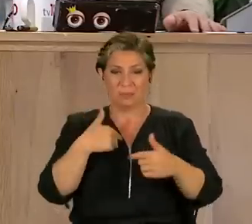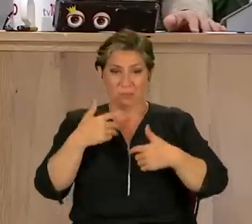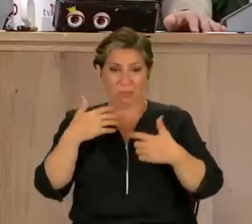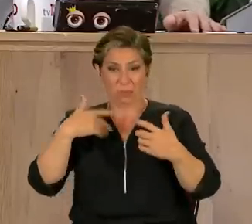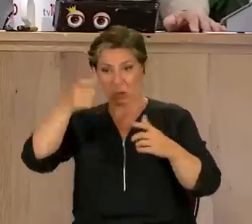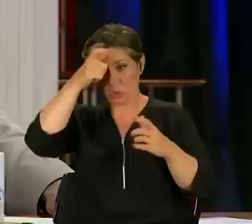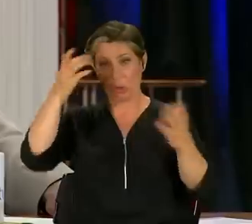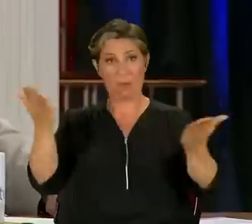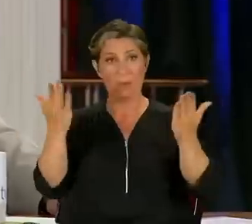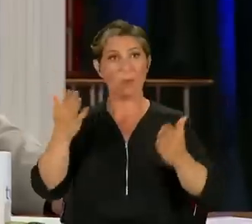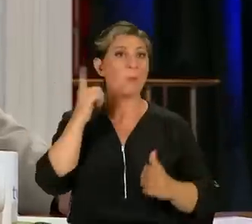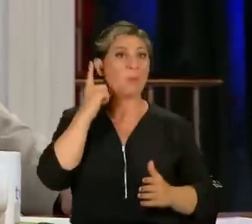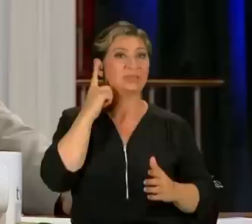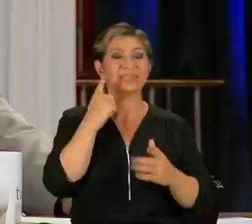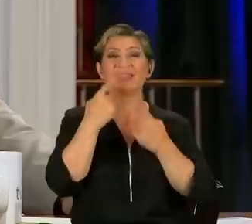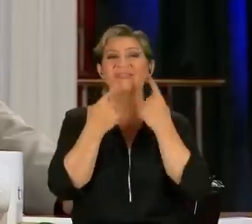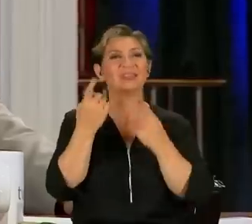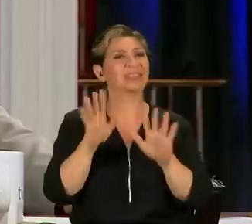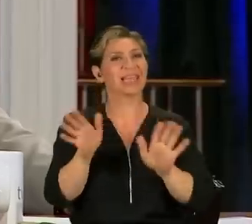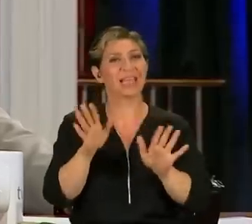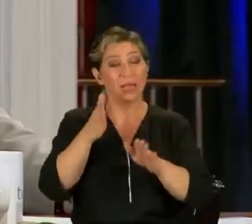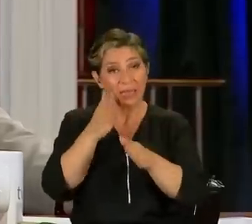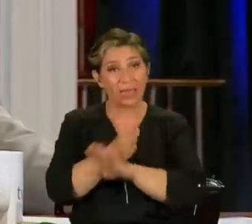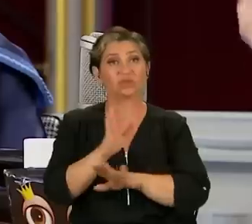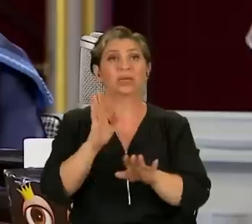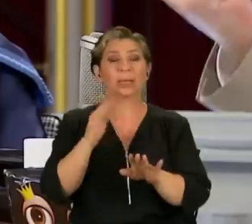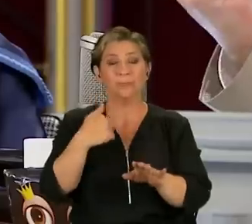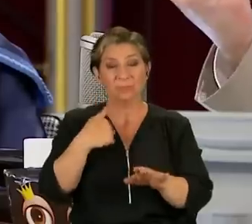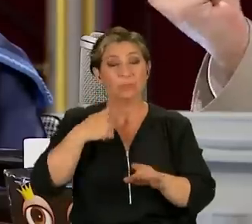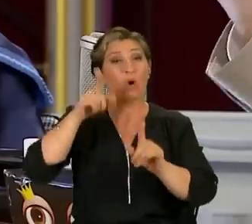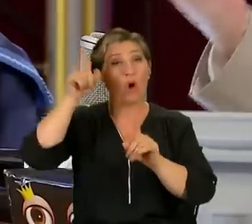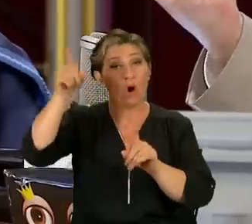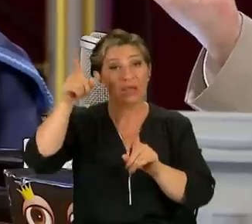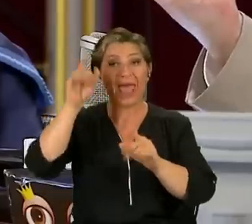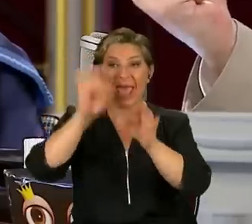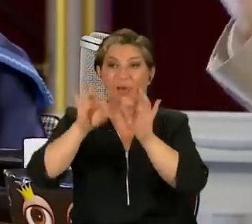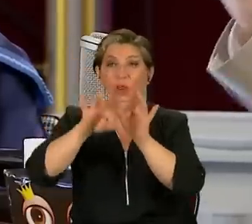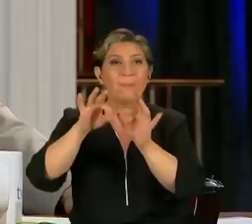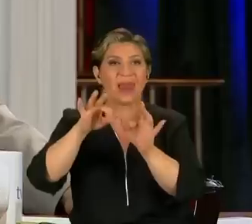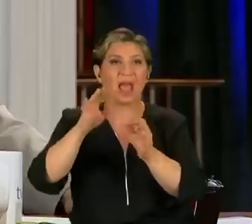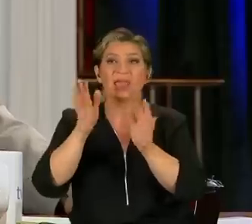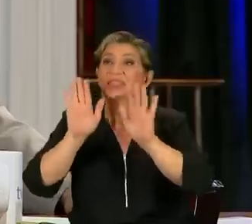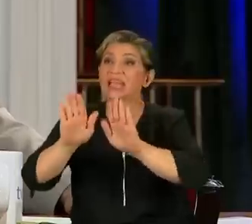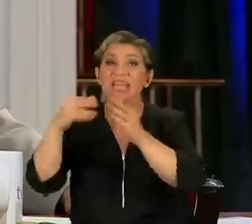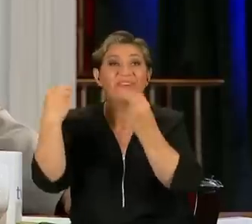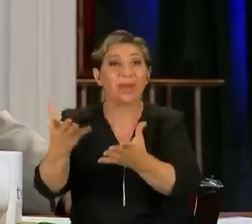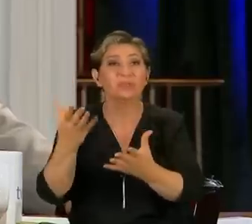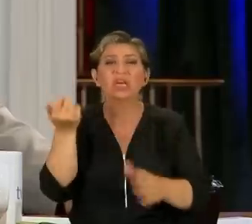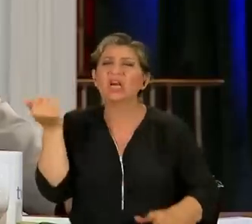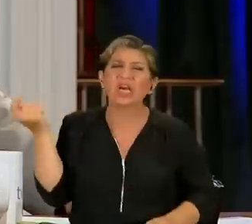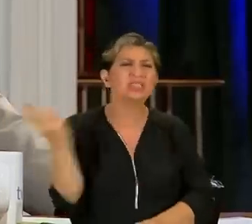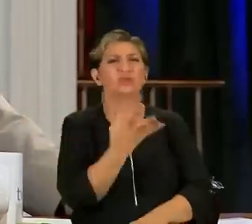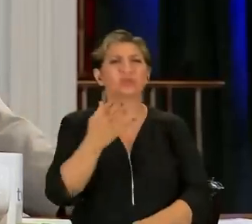milliyetçilik, popülist laflar etmek falan gibi yorumlamasınlar. Hakikaten bizim oradaki o ekonomilere katkıda bulunmuş